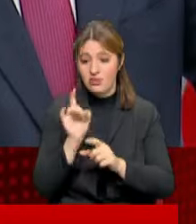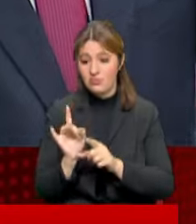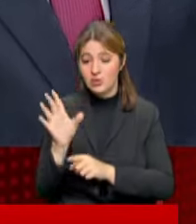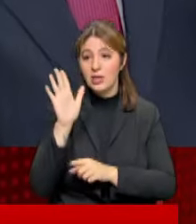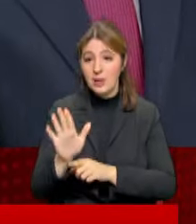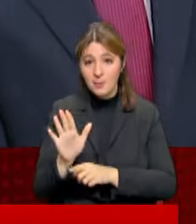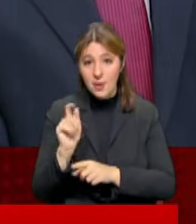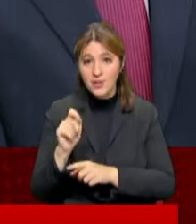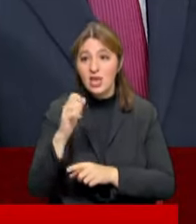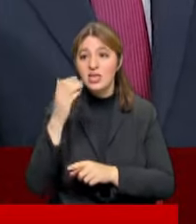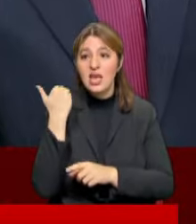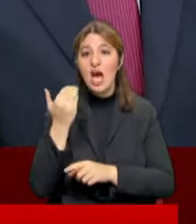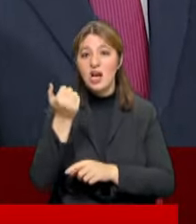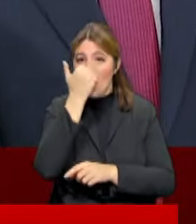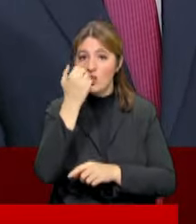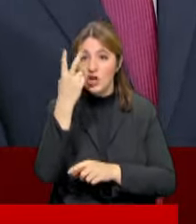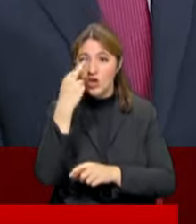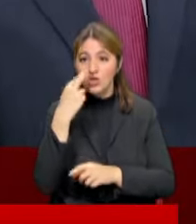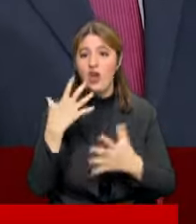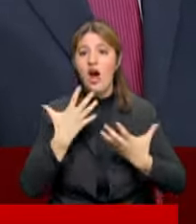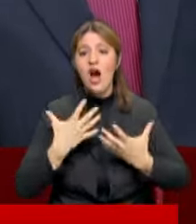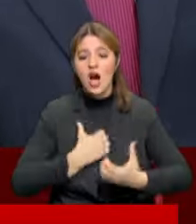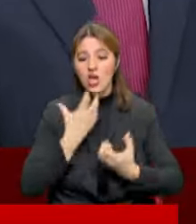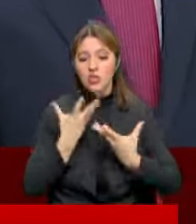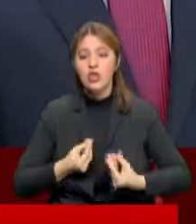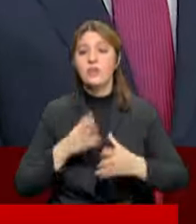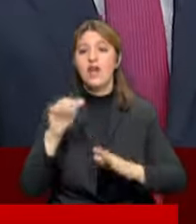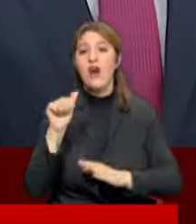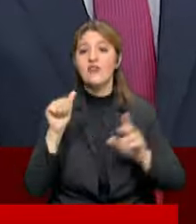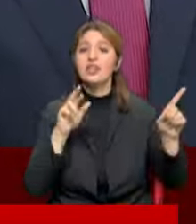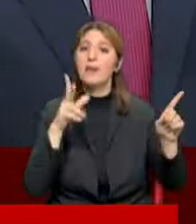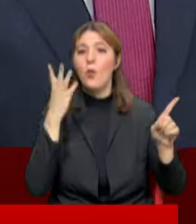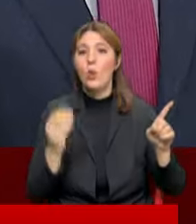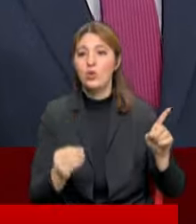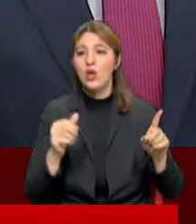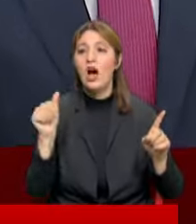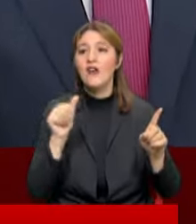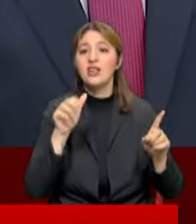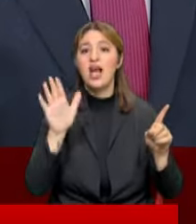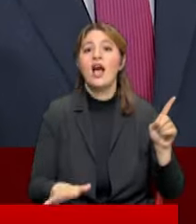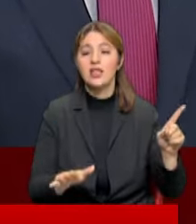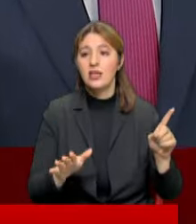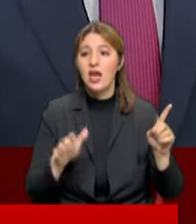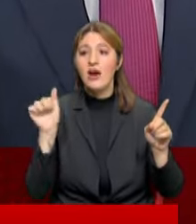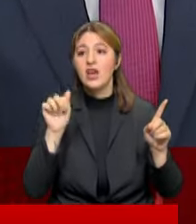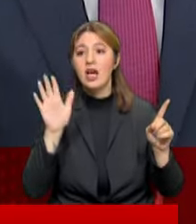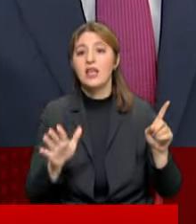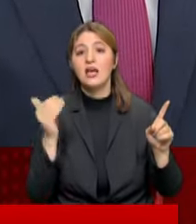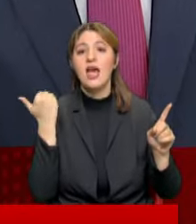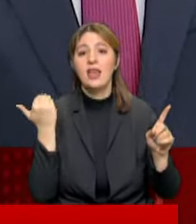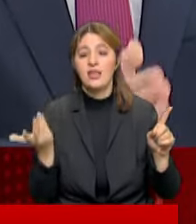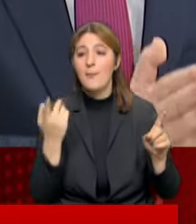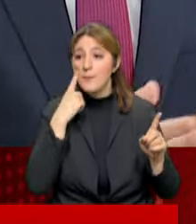çıkarın geride kan gözyaşı ve acının dinmediği coğrafya Afganistan kalır Afganistan kalır Afganistan kalır